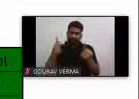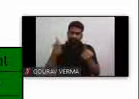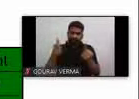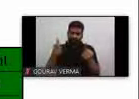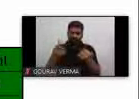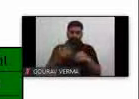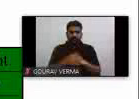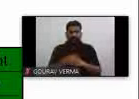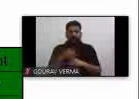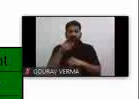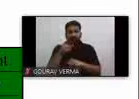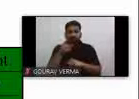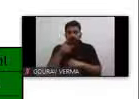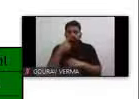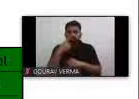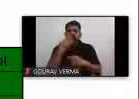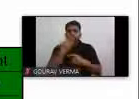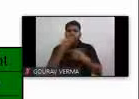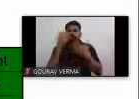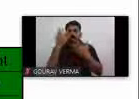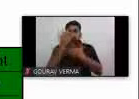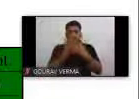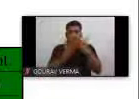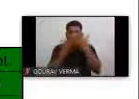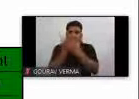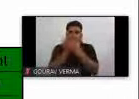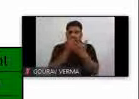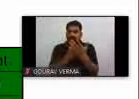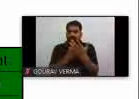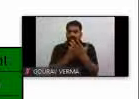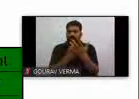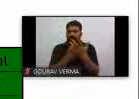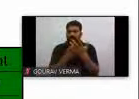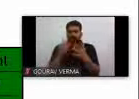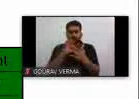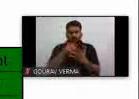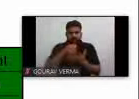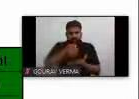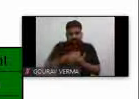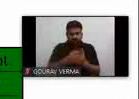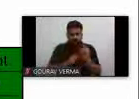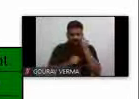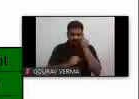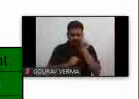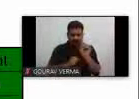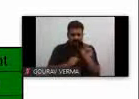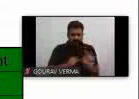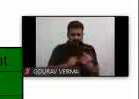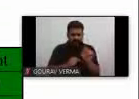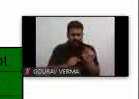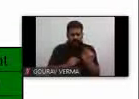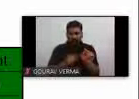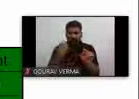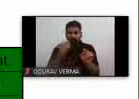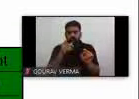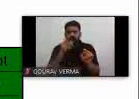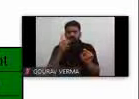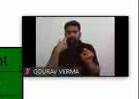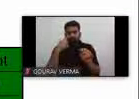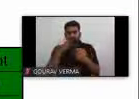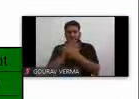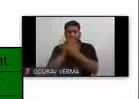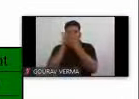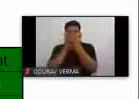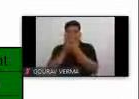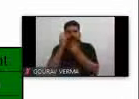इज द लाइट कलर जिस बॉटम में स्पॉट्स दिखेगा, कुछ बच्चों को बिल्कुल समझ